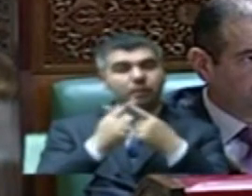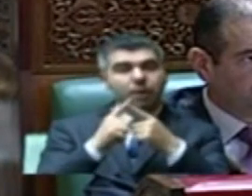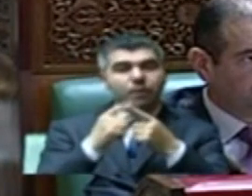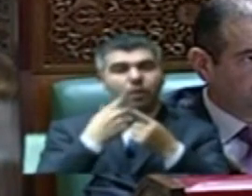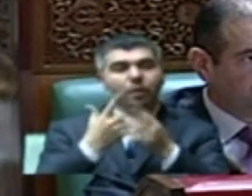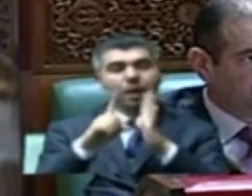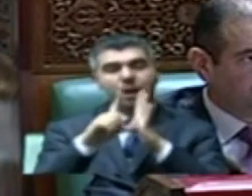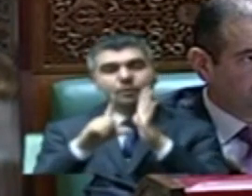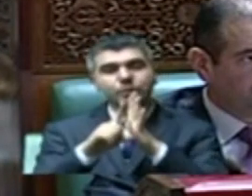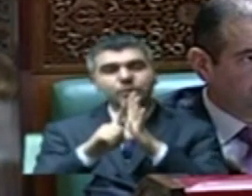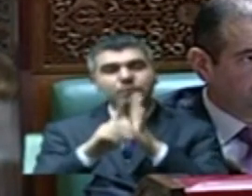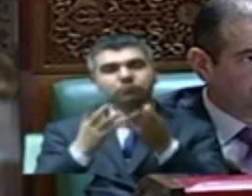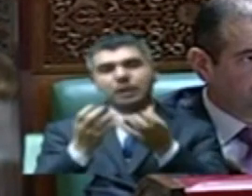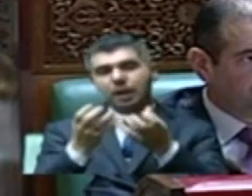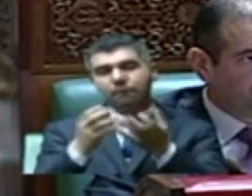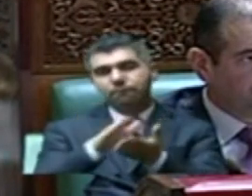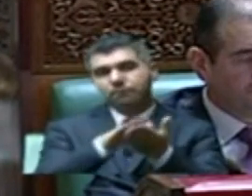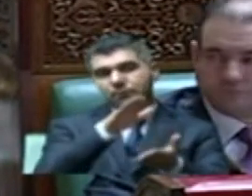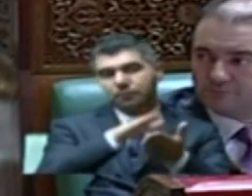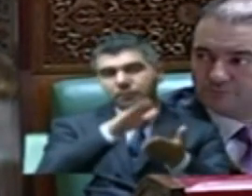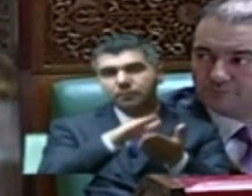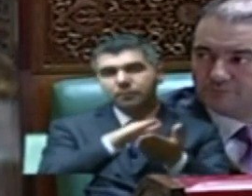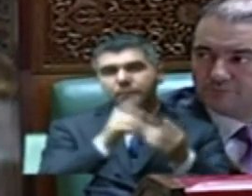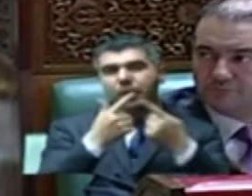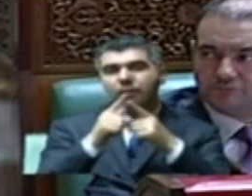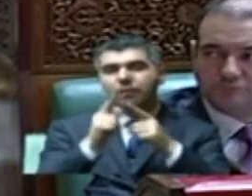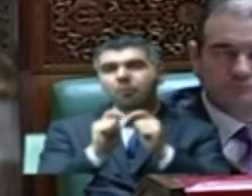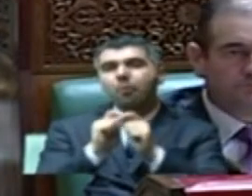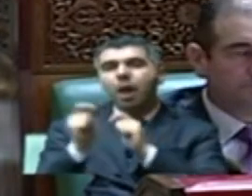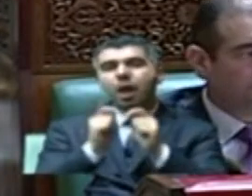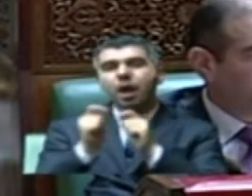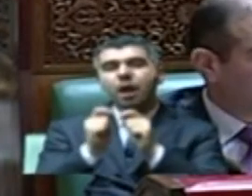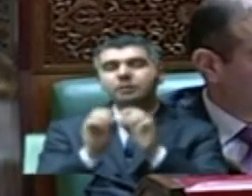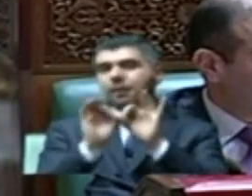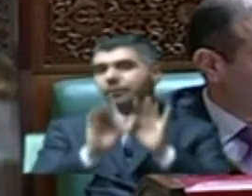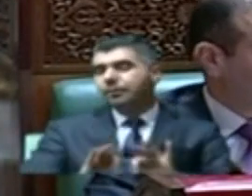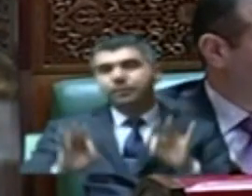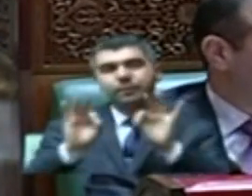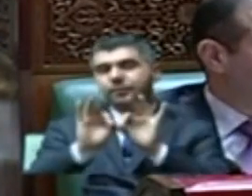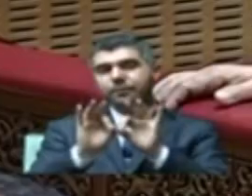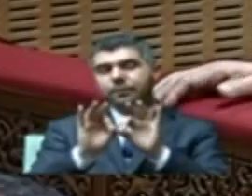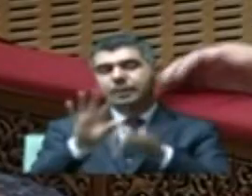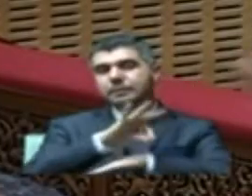ديال القوانين اعتمدت على تهريب النقاش من داخل هذا المجلس،